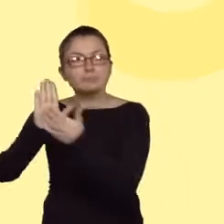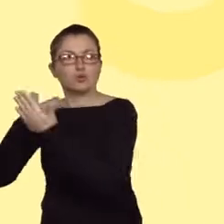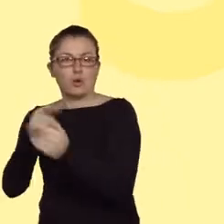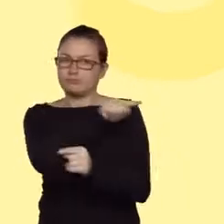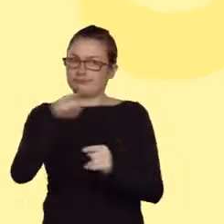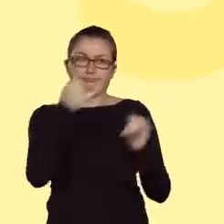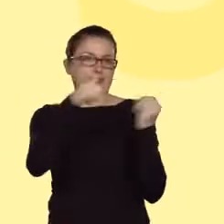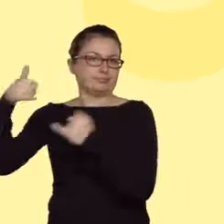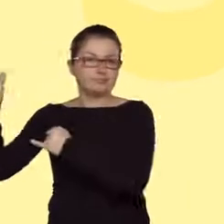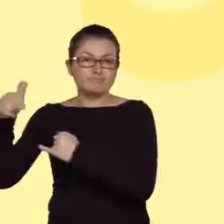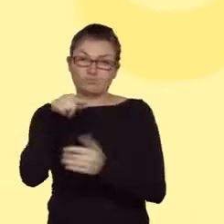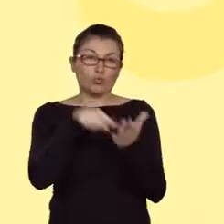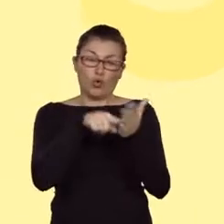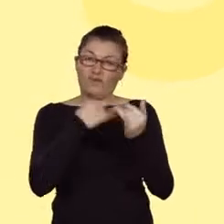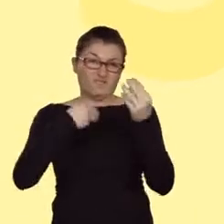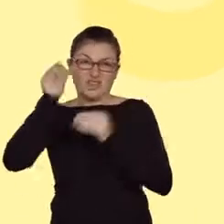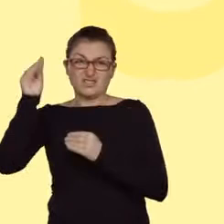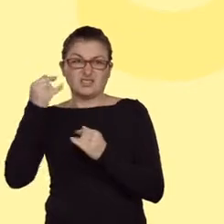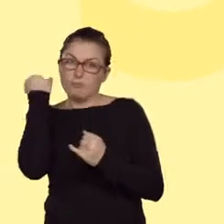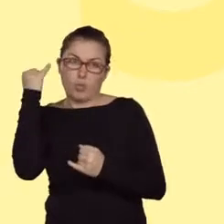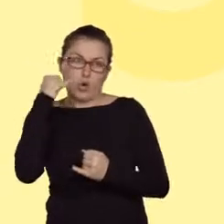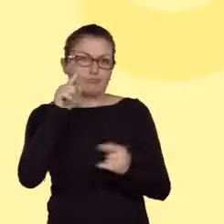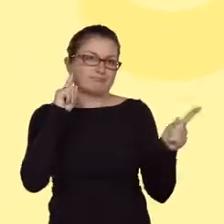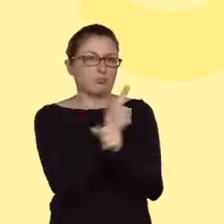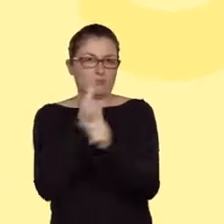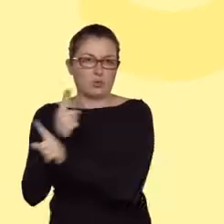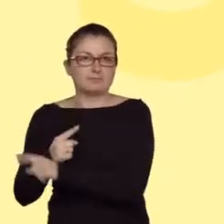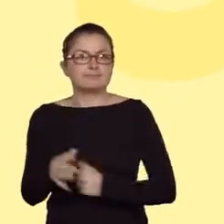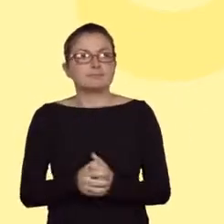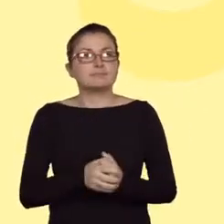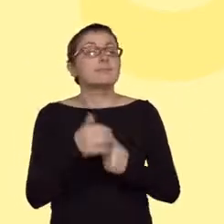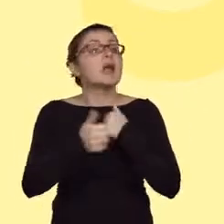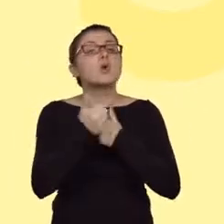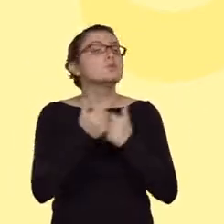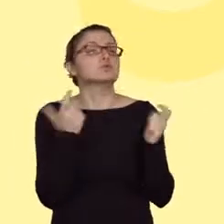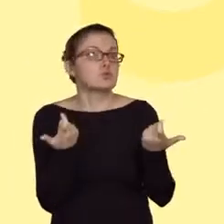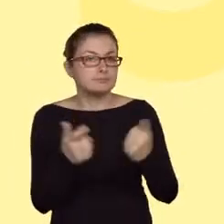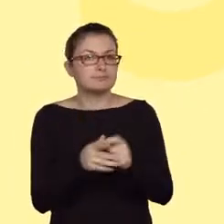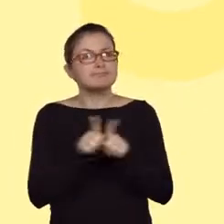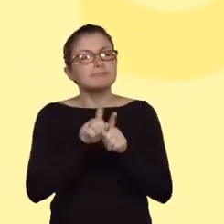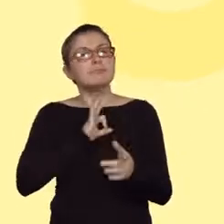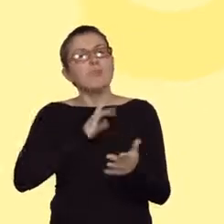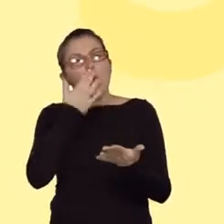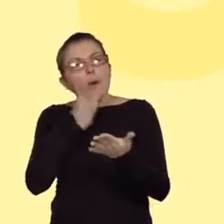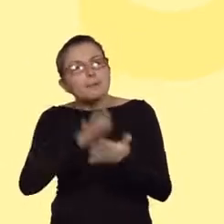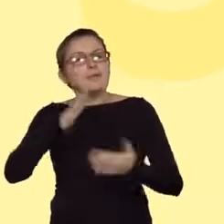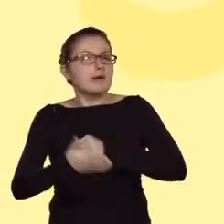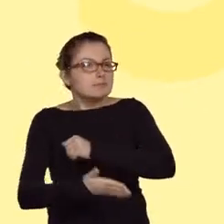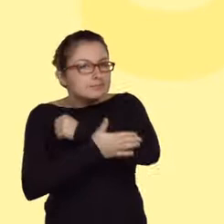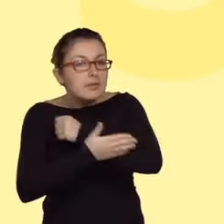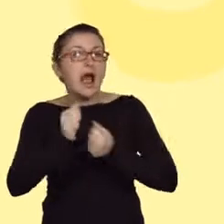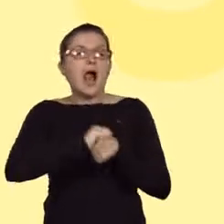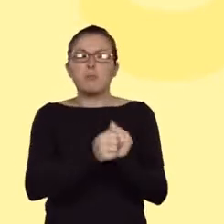tych pojęć. Argument to stwierdzenie uzasadniające lub obalające tezę. Rozwinięcie to, jak sama nazwa